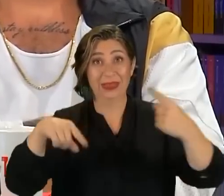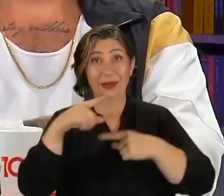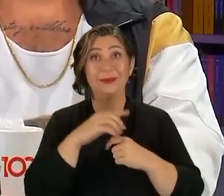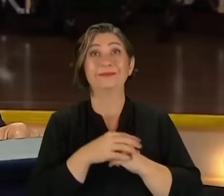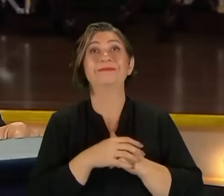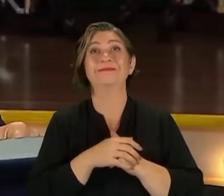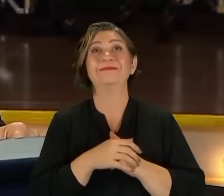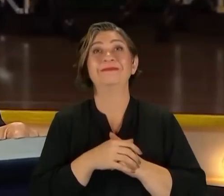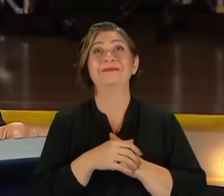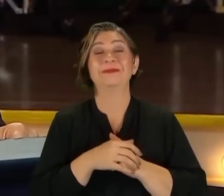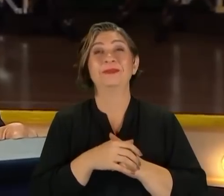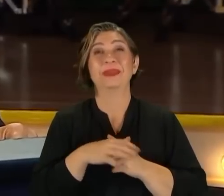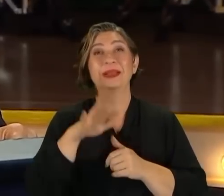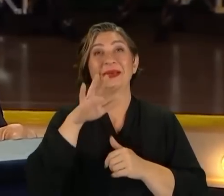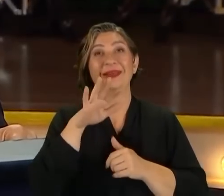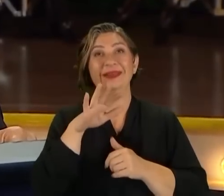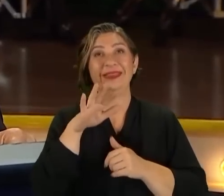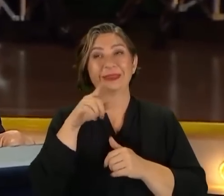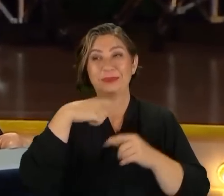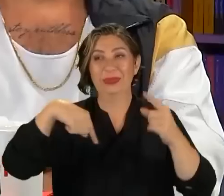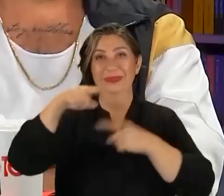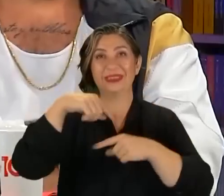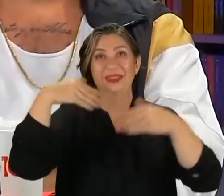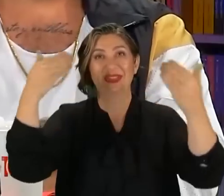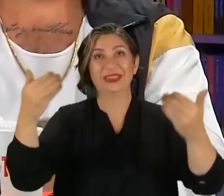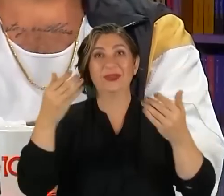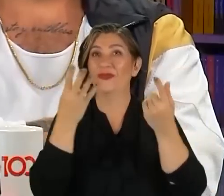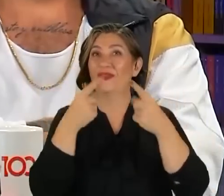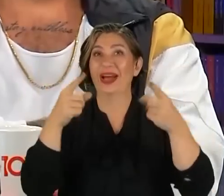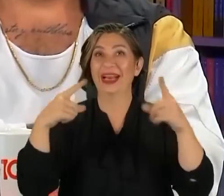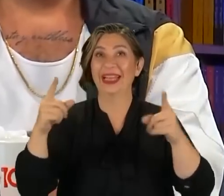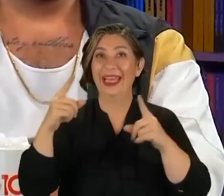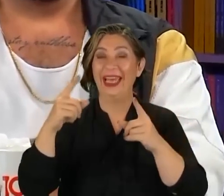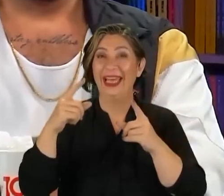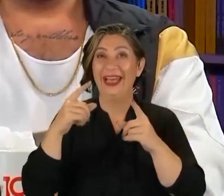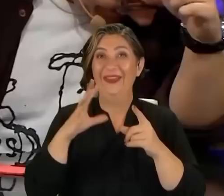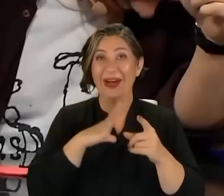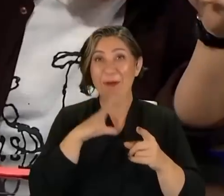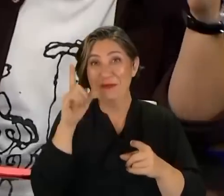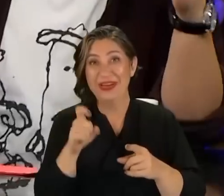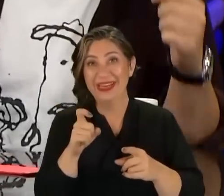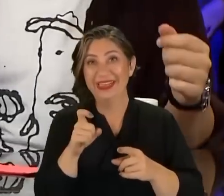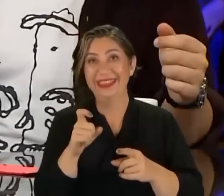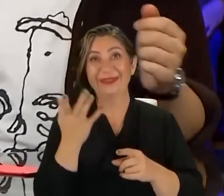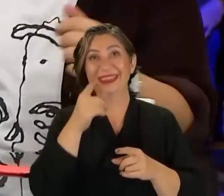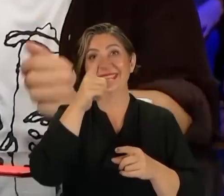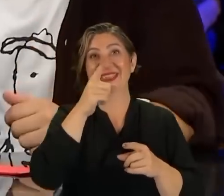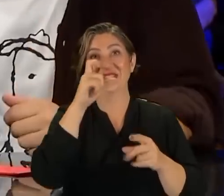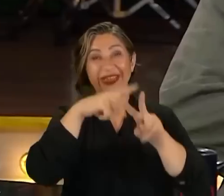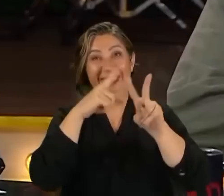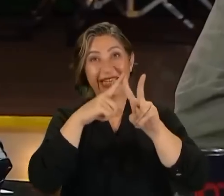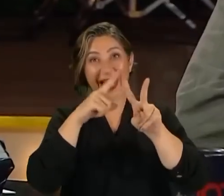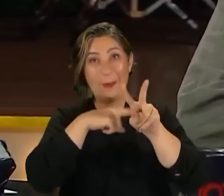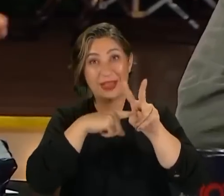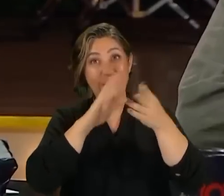Evet. 5 kişilik ve yani aslında... birbiriniz dışında müthiş alternatifleriniz var mıydı? Mesela sen mesela Can Yaman'la